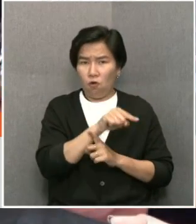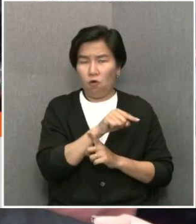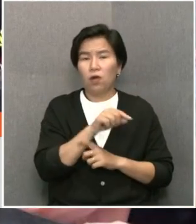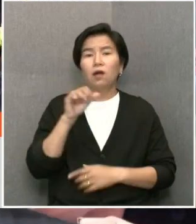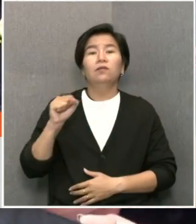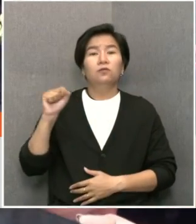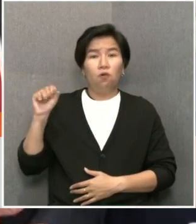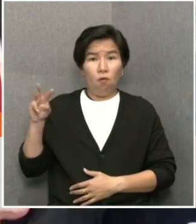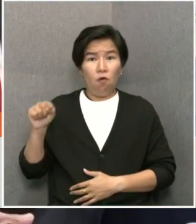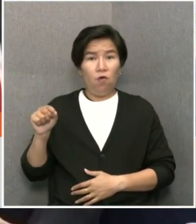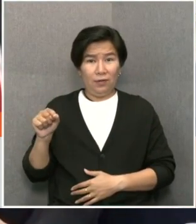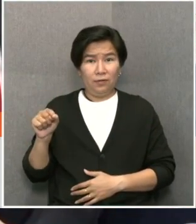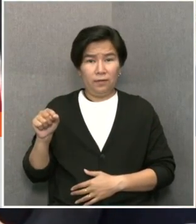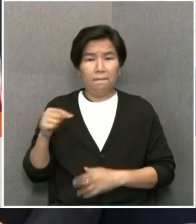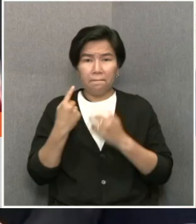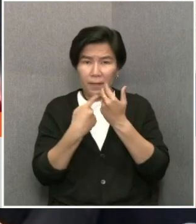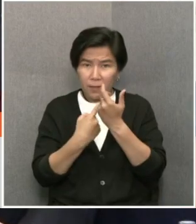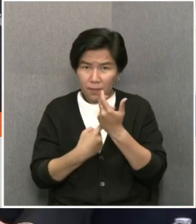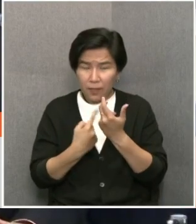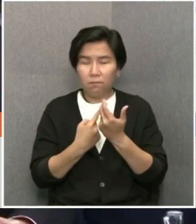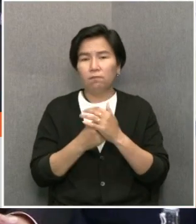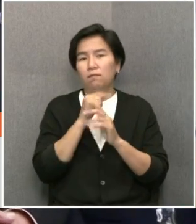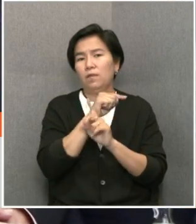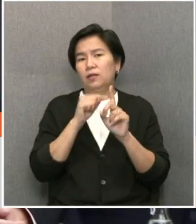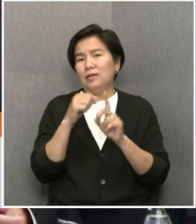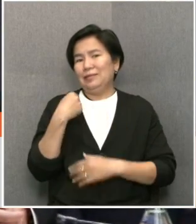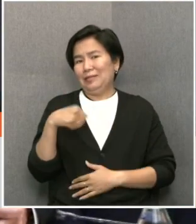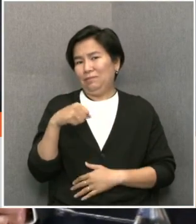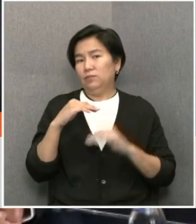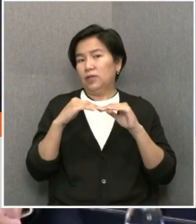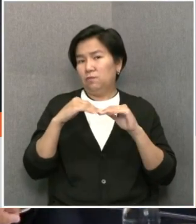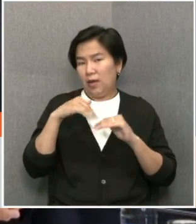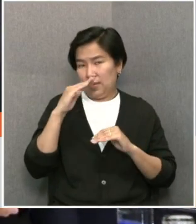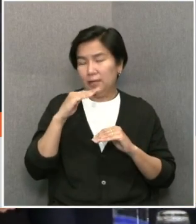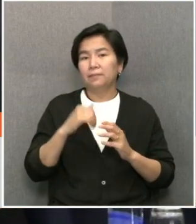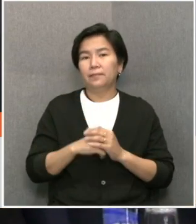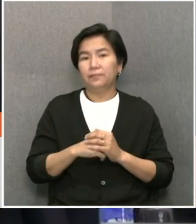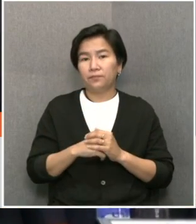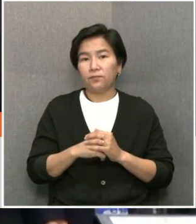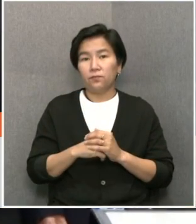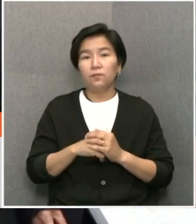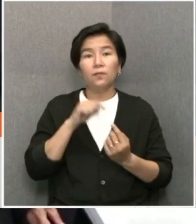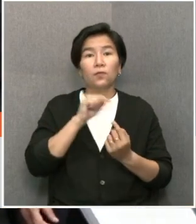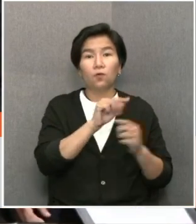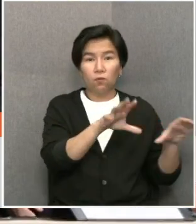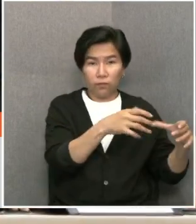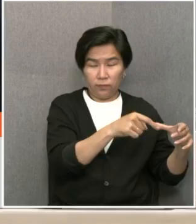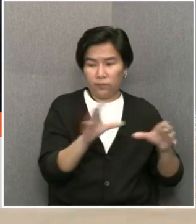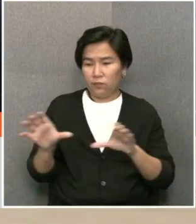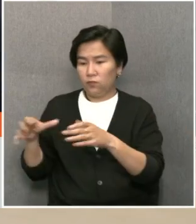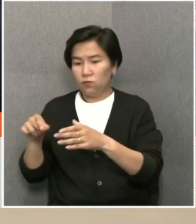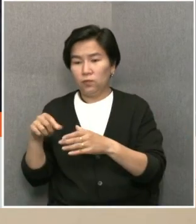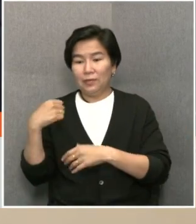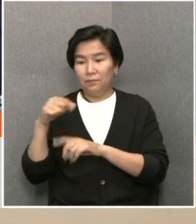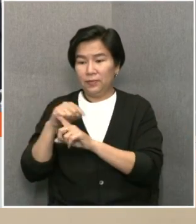วุฒิสภาจำนวนไม่น้อยกว่า 1ใน 10ของจำนวนสมาชิกทั้งหมดเท่าที่มีอยู่ของแต่ละสภามีสิทธิ์